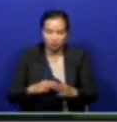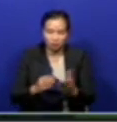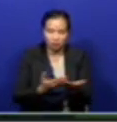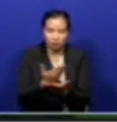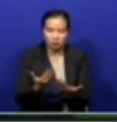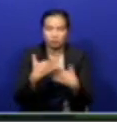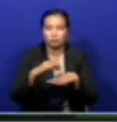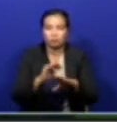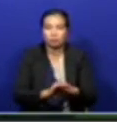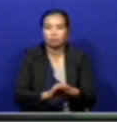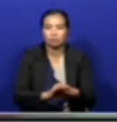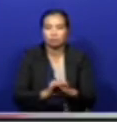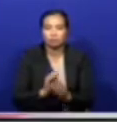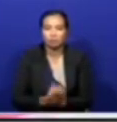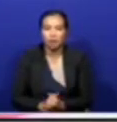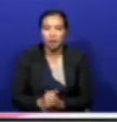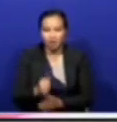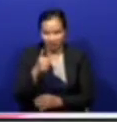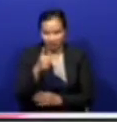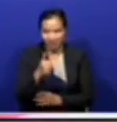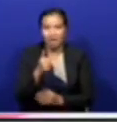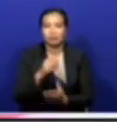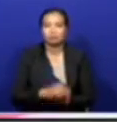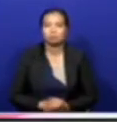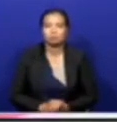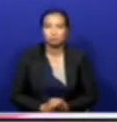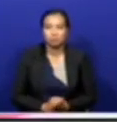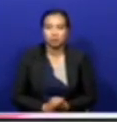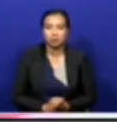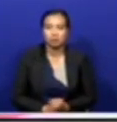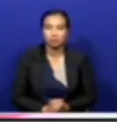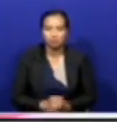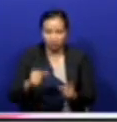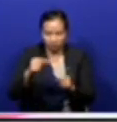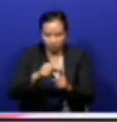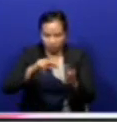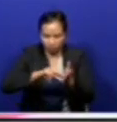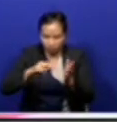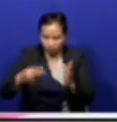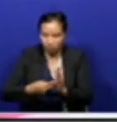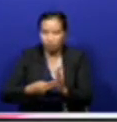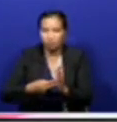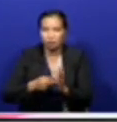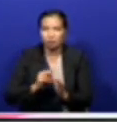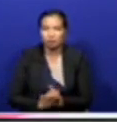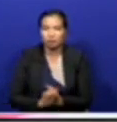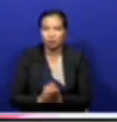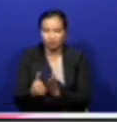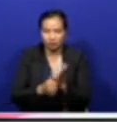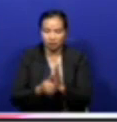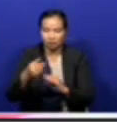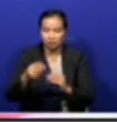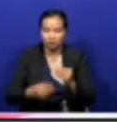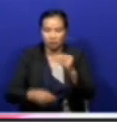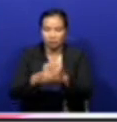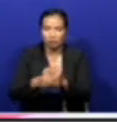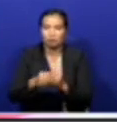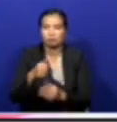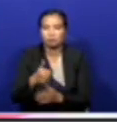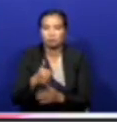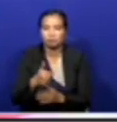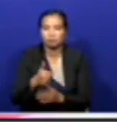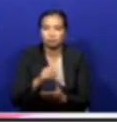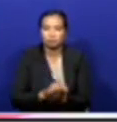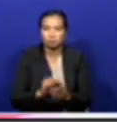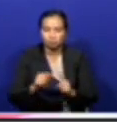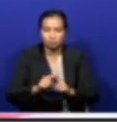ครับได้ครับในแง่ของการแปรยติและเสนอความเห็นของกรรมธิการในการจะแก้ไขเพิ่มเติมแ